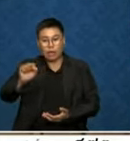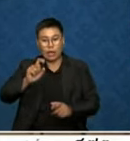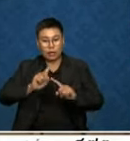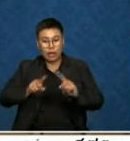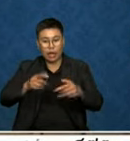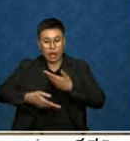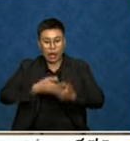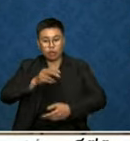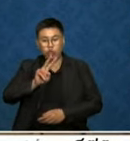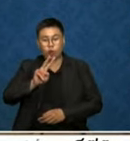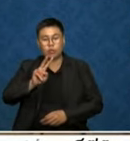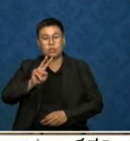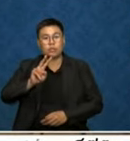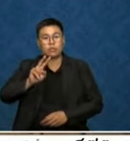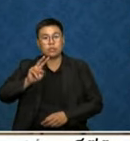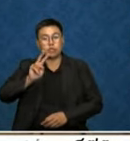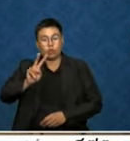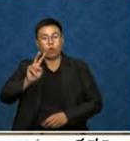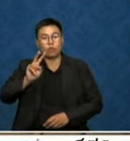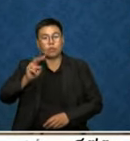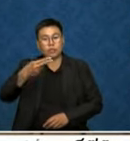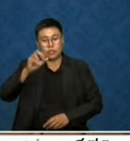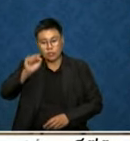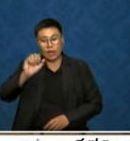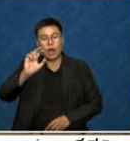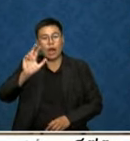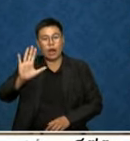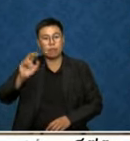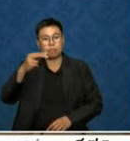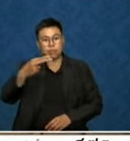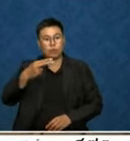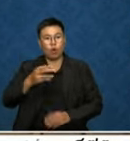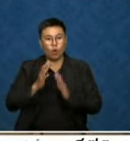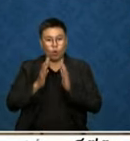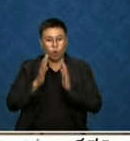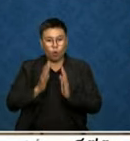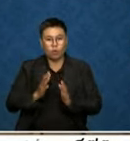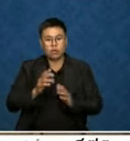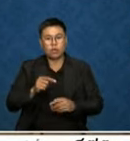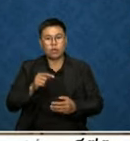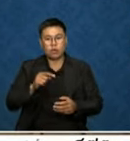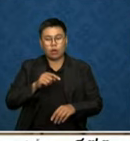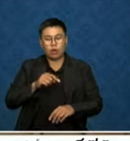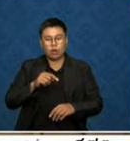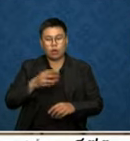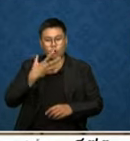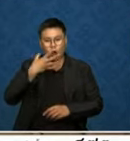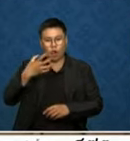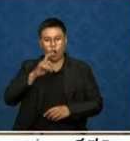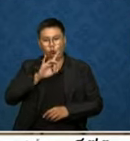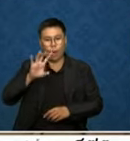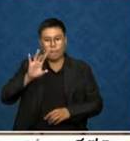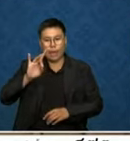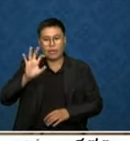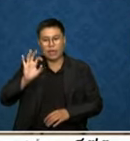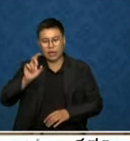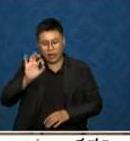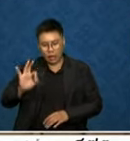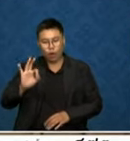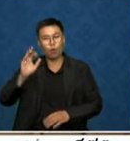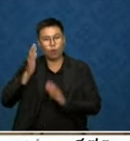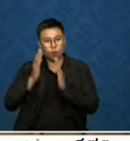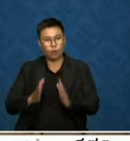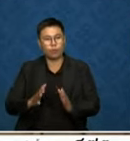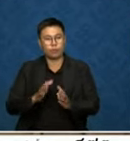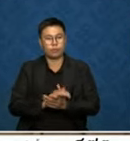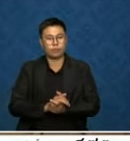คือคนไทยแล้วก็ถูกตัดสินแต่ว่าผู้เสียหายนี่ประมาณ189คนเท่านั้นนะครับไม่ได้เยอะก็